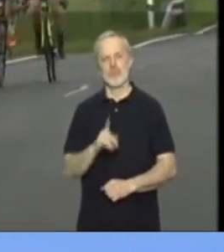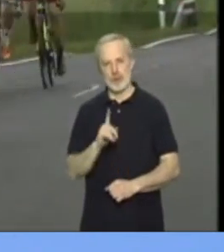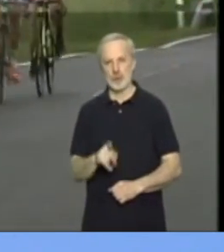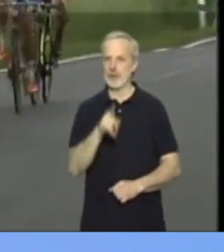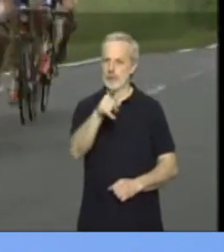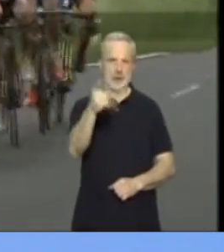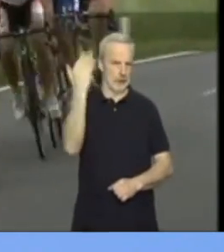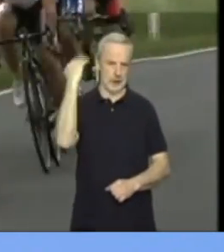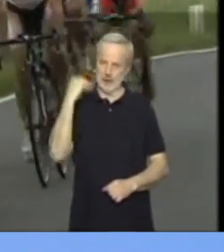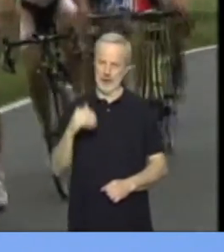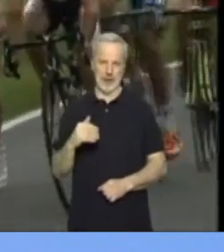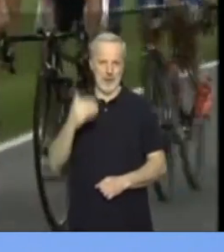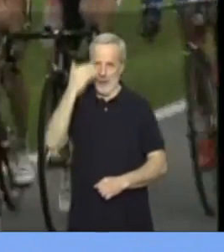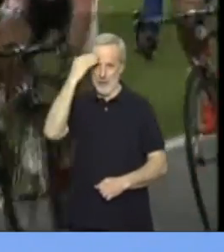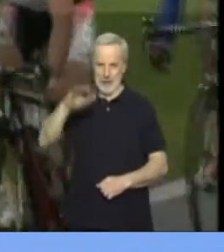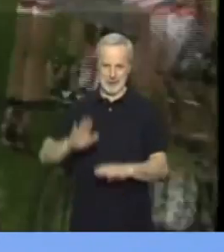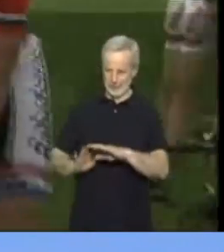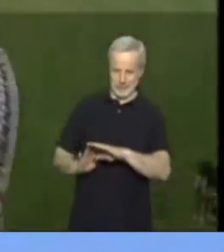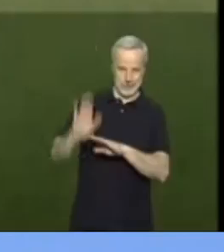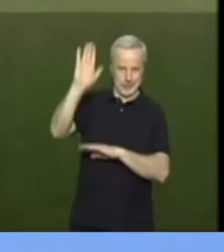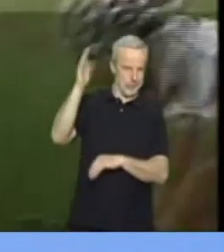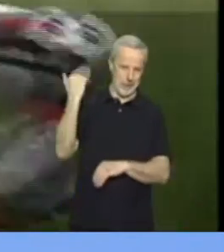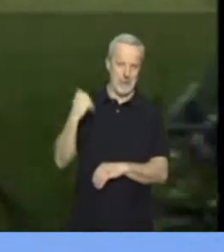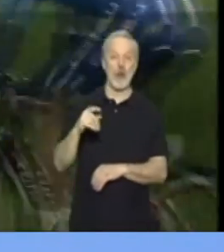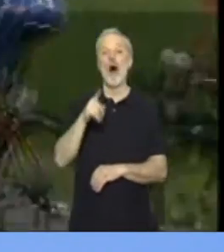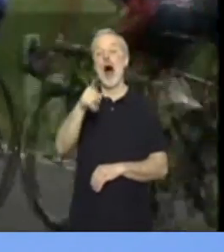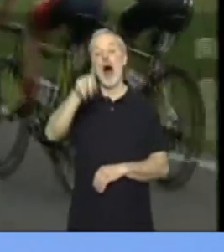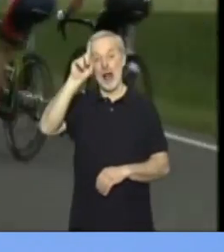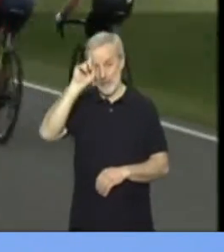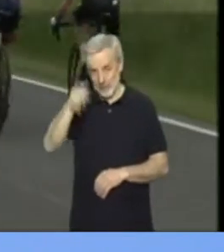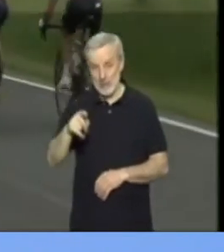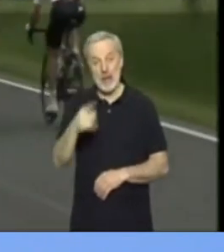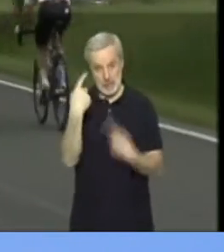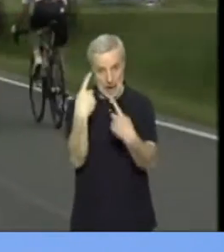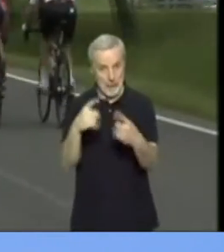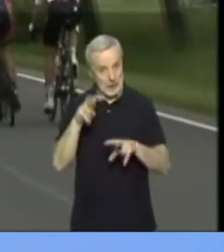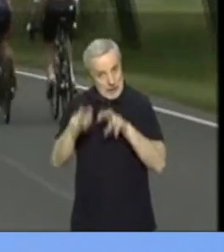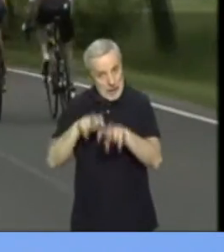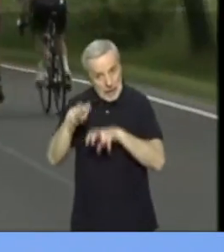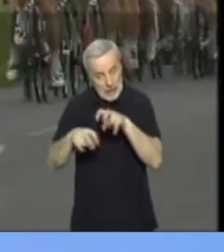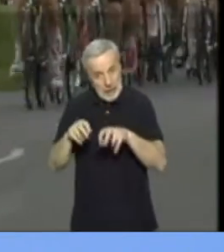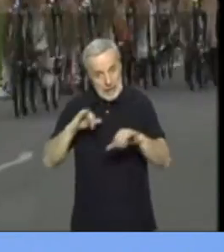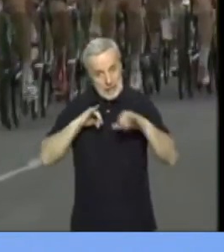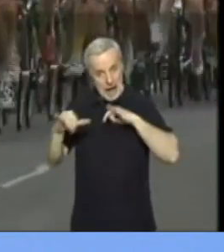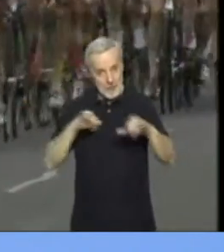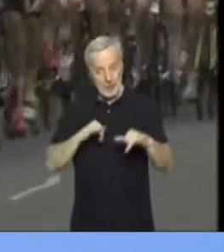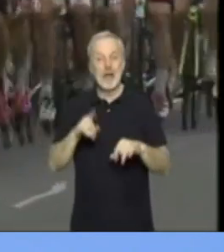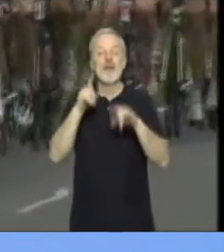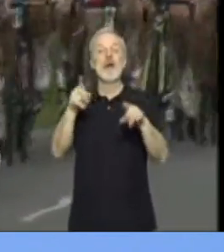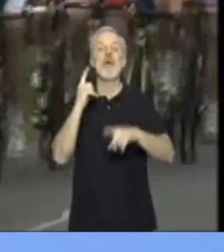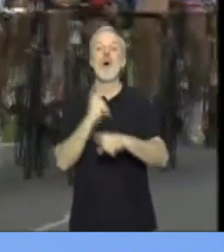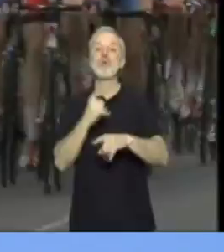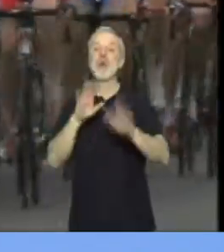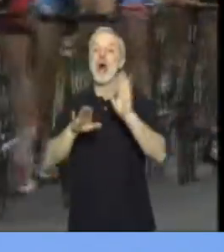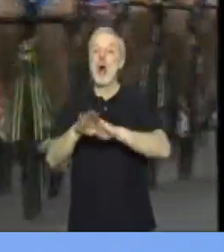minule, vy jste nebyl vrchař, přesto už jste si projel etapy jak závodu Míru, tak Czech Cycling Tour. Vyzkoušíte si vlastně, nebo